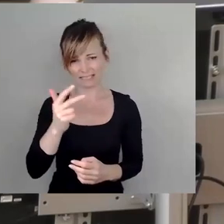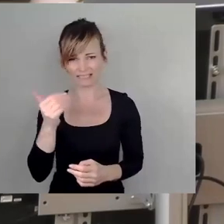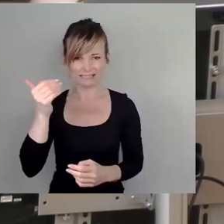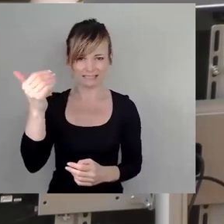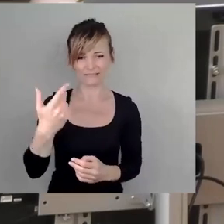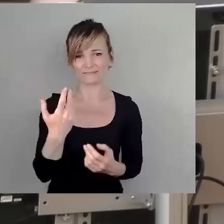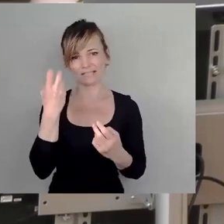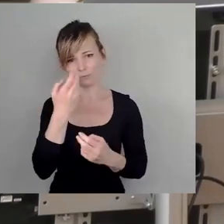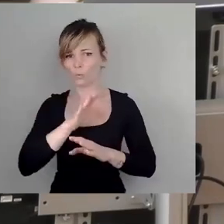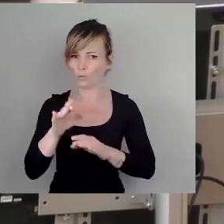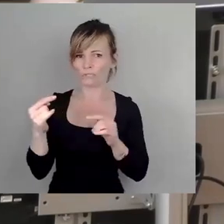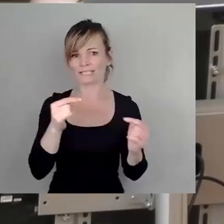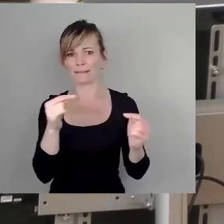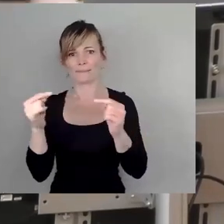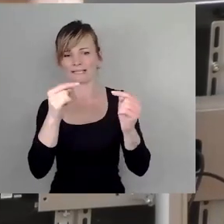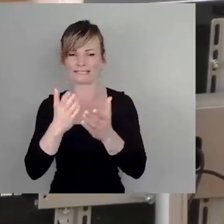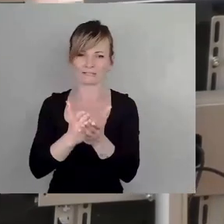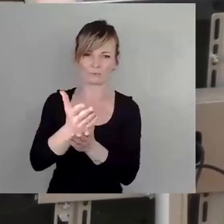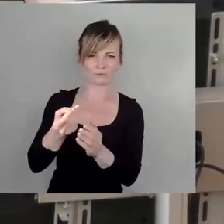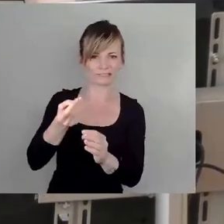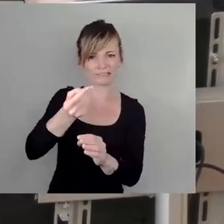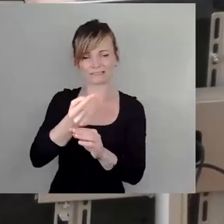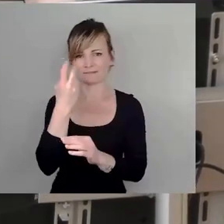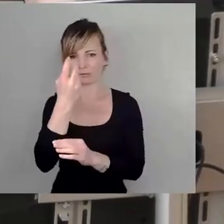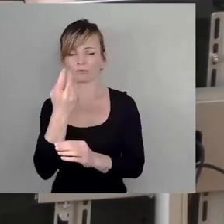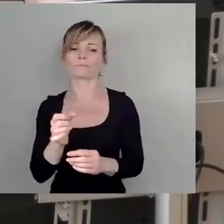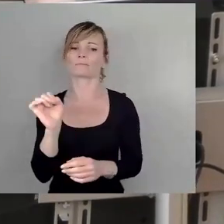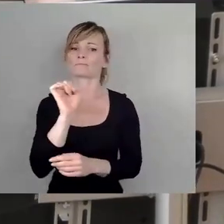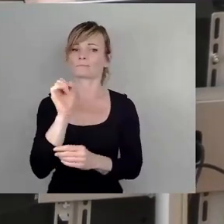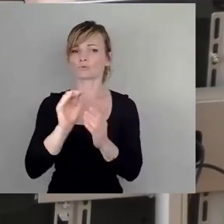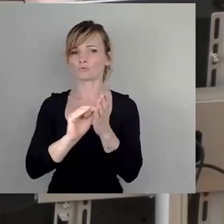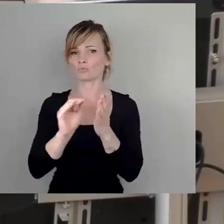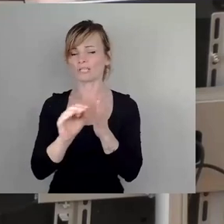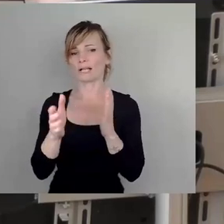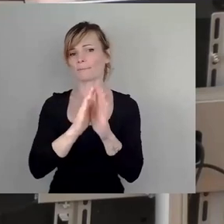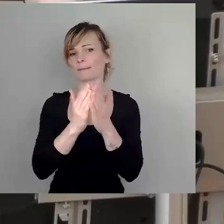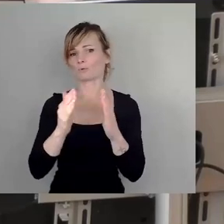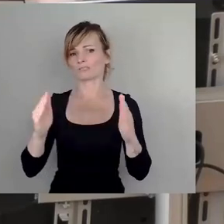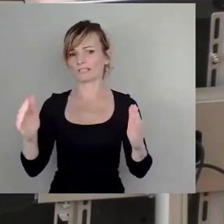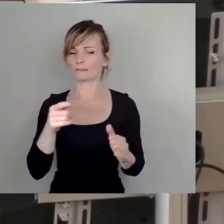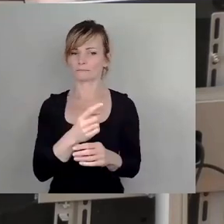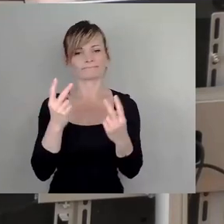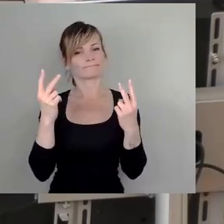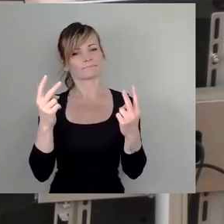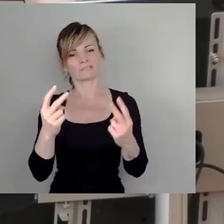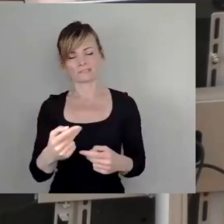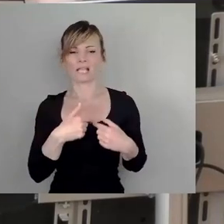durchzubekommen, weil Schulbibliotheken, das ist tatsächlich eine dringende Herzensangelegenheit von